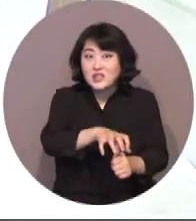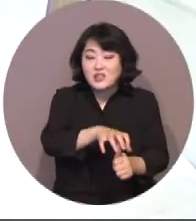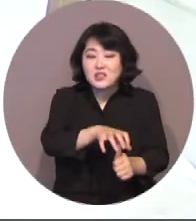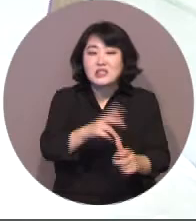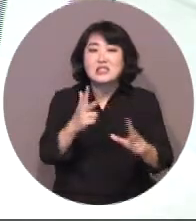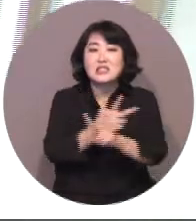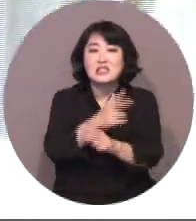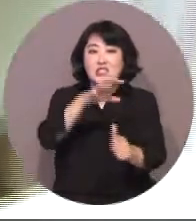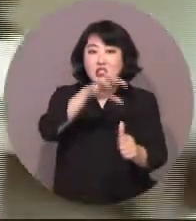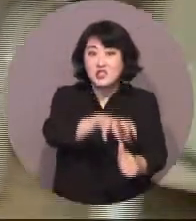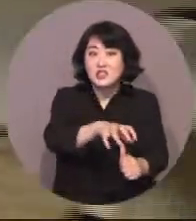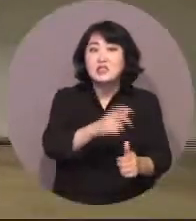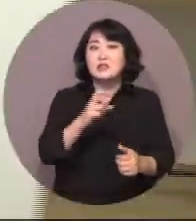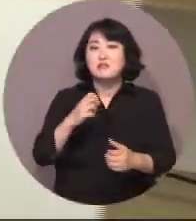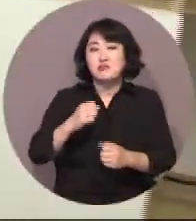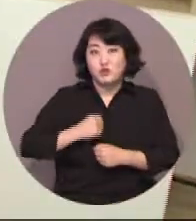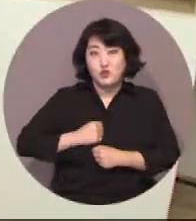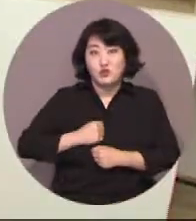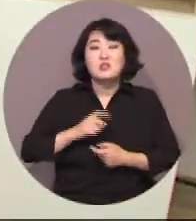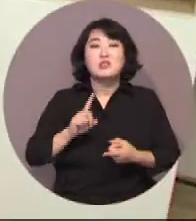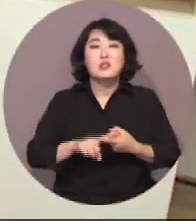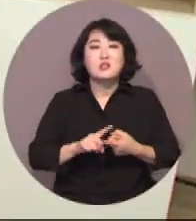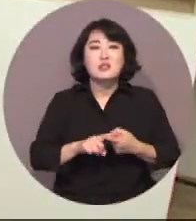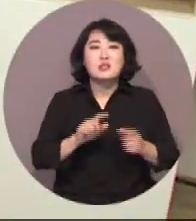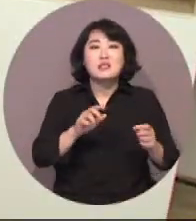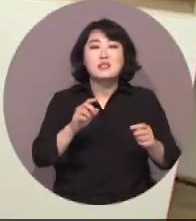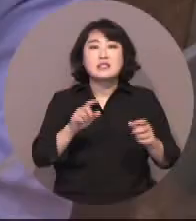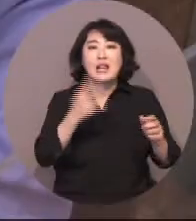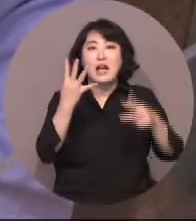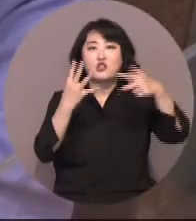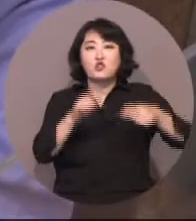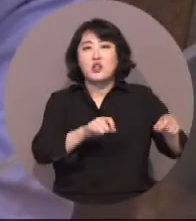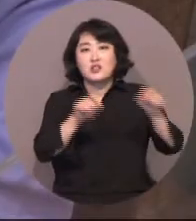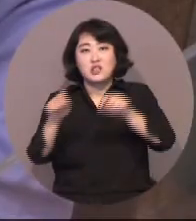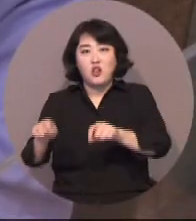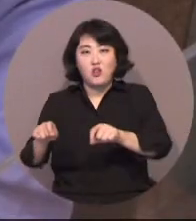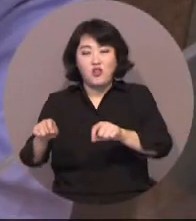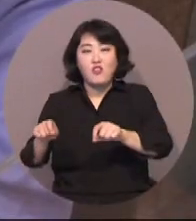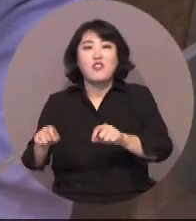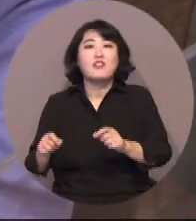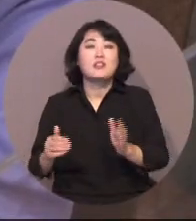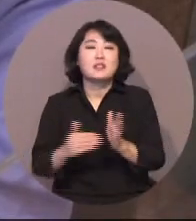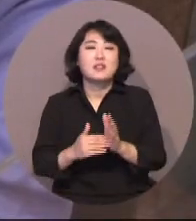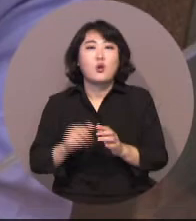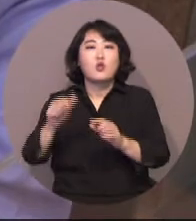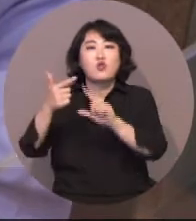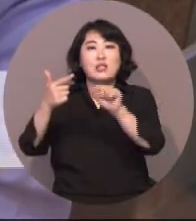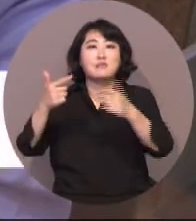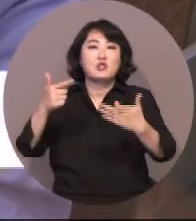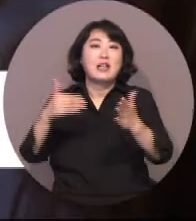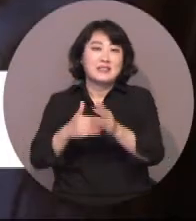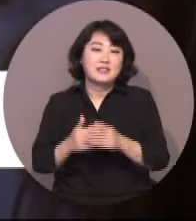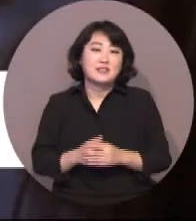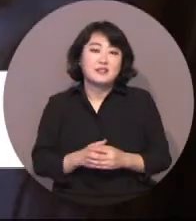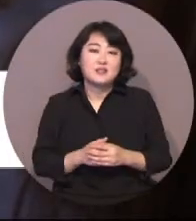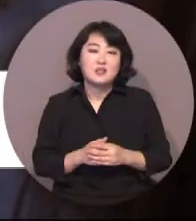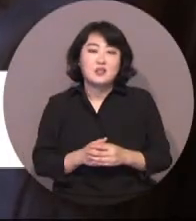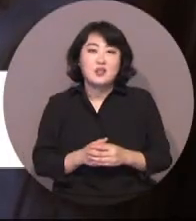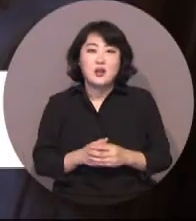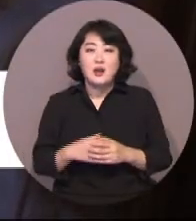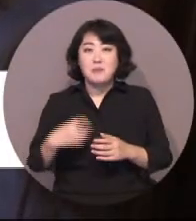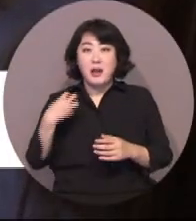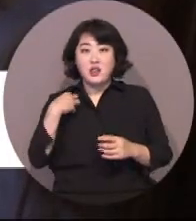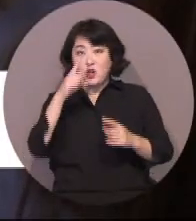의무는 다음 달 씨의 9일까지 4주 동안 연장되었습니다 이에 따라 방역당국 또 경리 외무 관리와